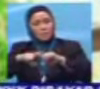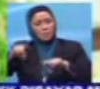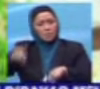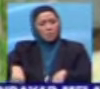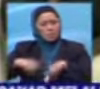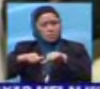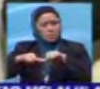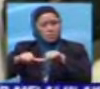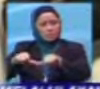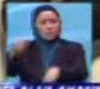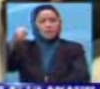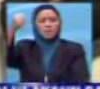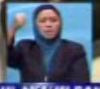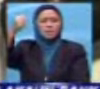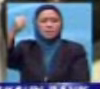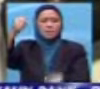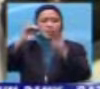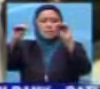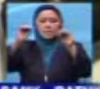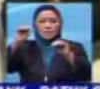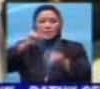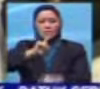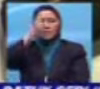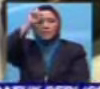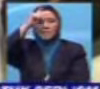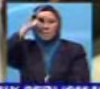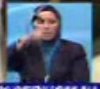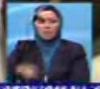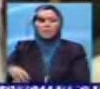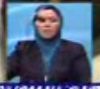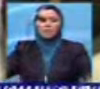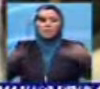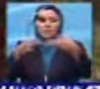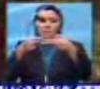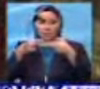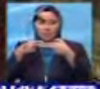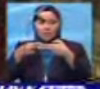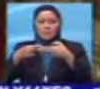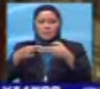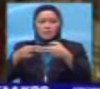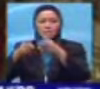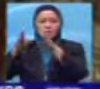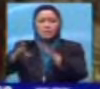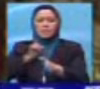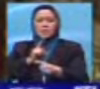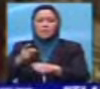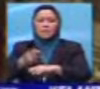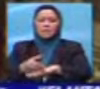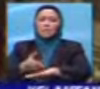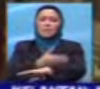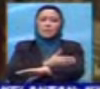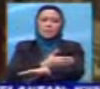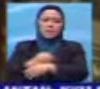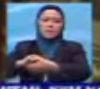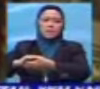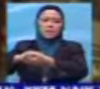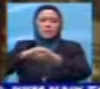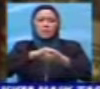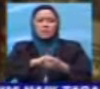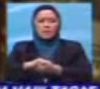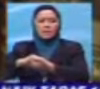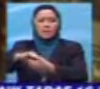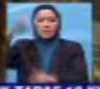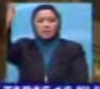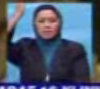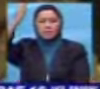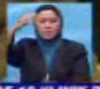hubungan persaudaraan bertambah kukuh. Baginda bertitah merasmikan seminar Ummatan Wahidah di Phuket, Thailand. Seminar